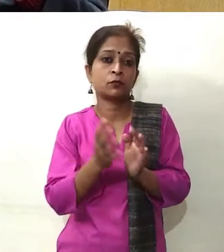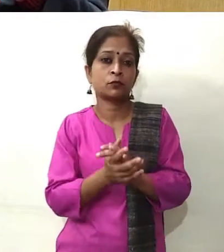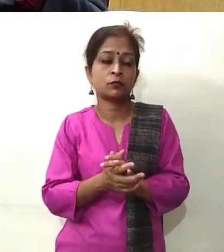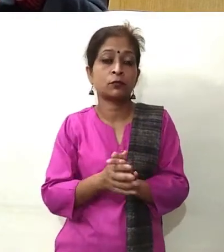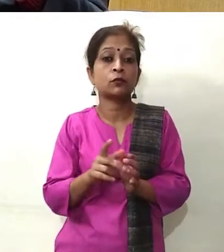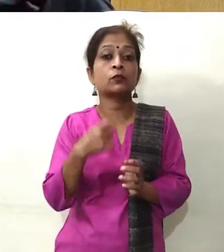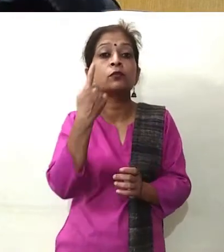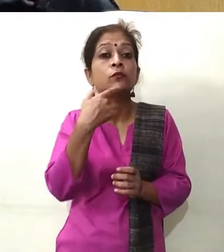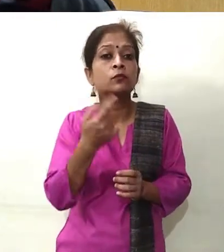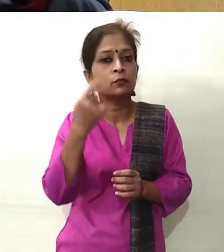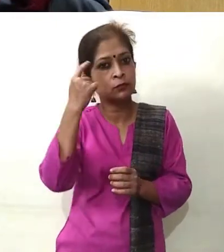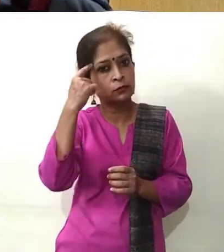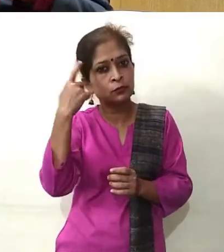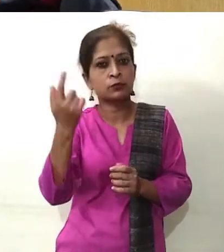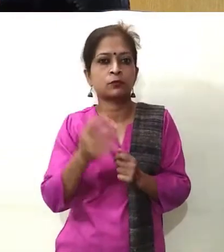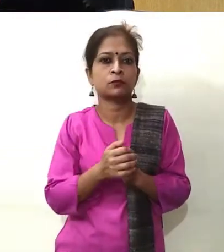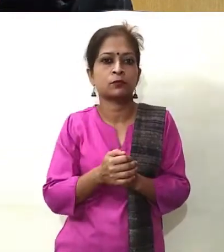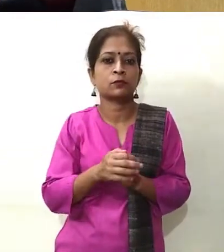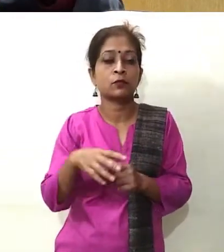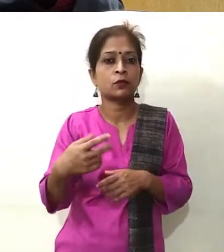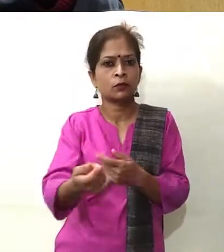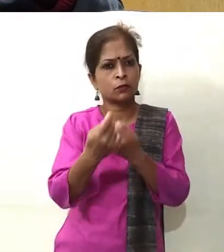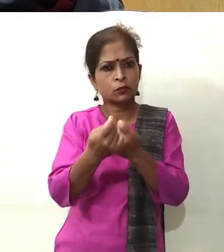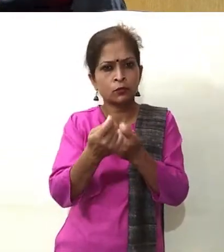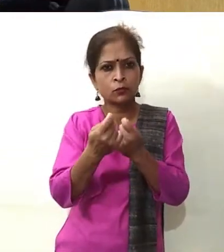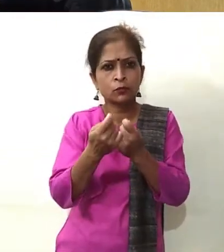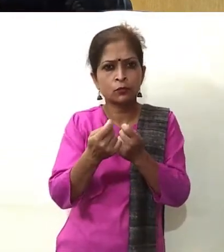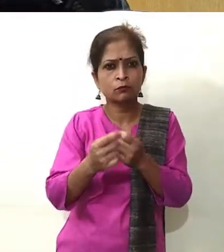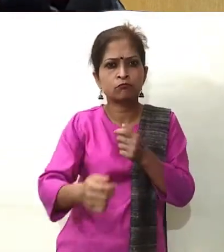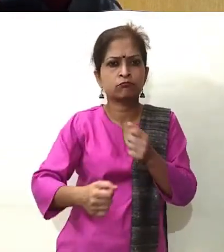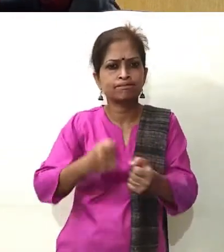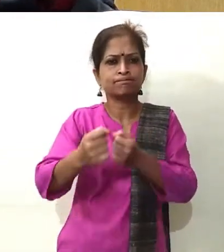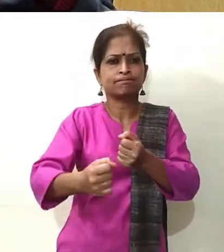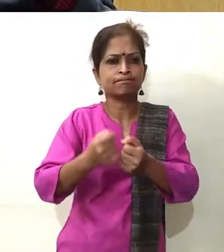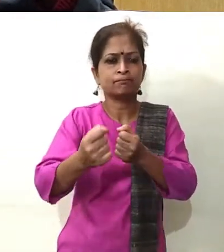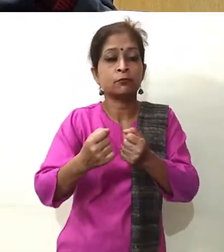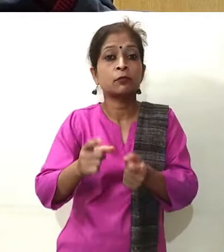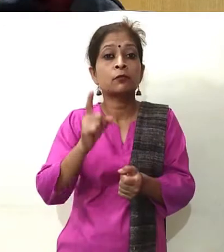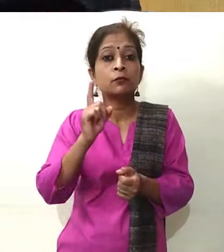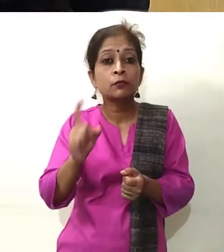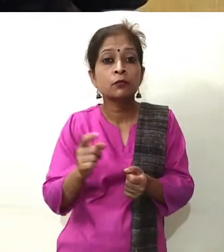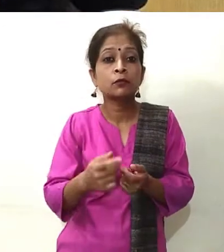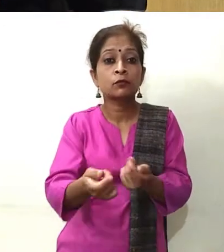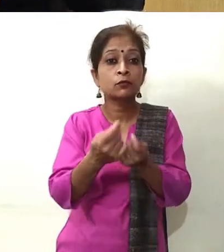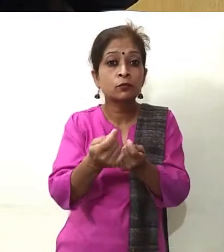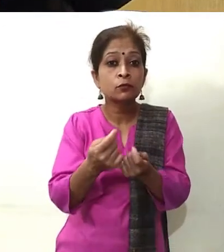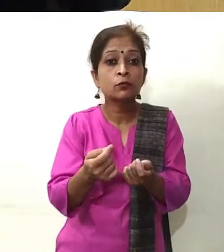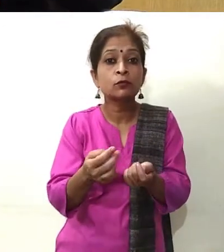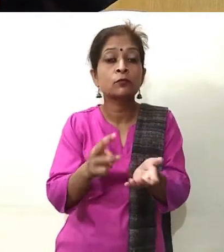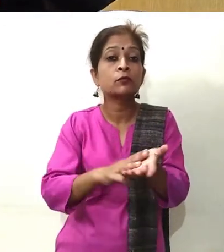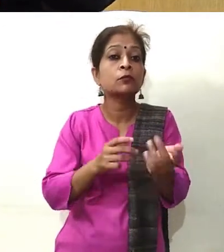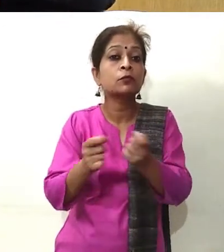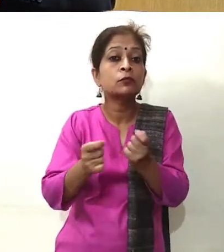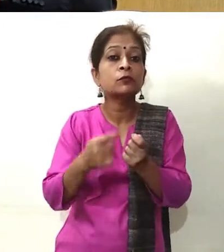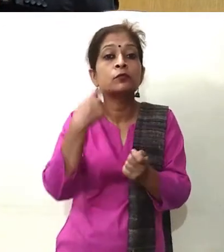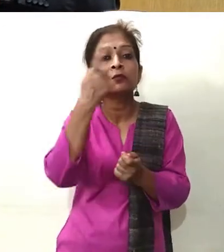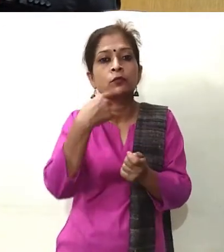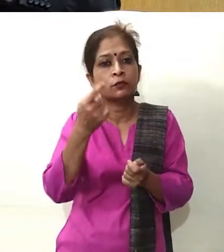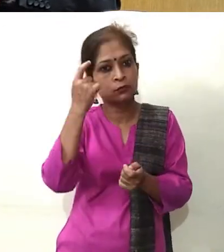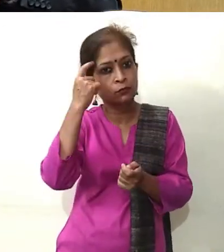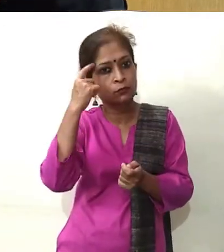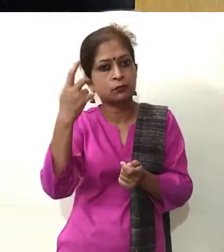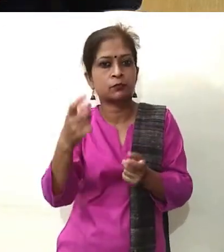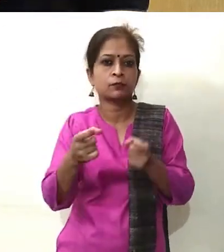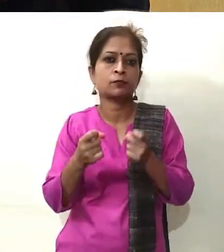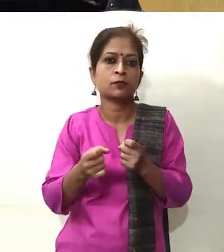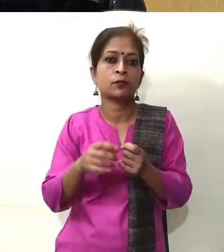को। घोड़े भाग रहे हैं, पर घोड़ों को संसाधित किसे करना? मन को करना है। तो सेंसरी इंटीग्रेशन में भी यही सिखाया जाता